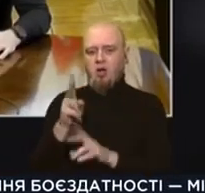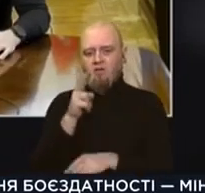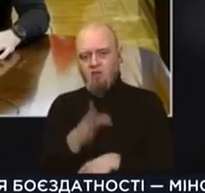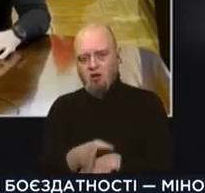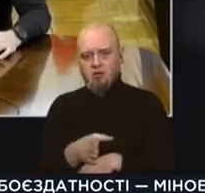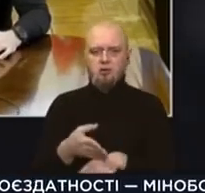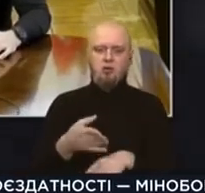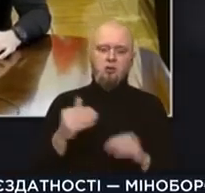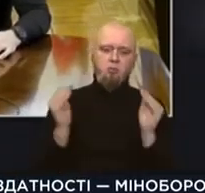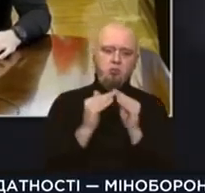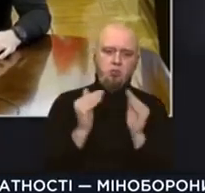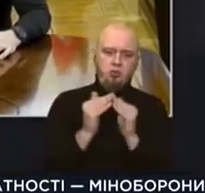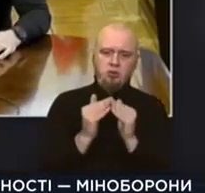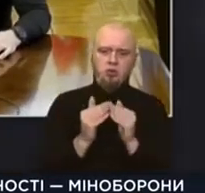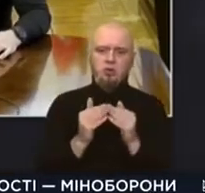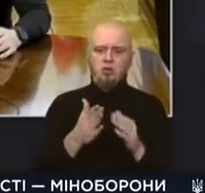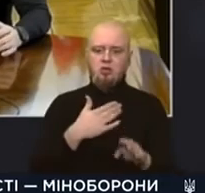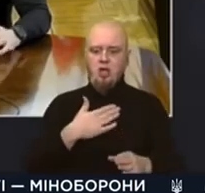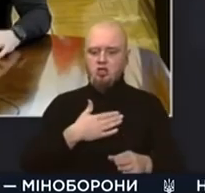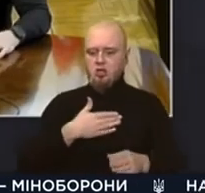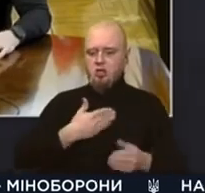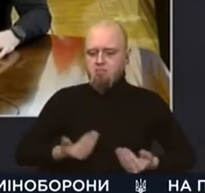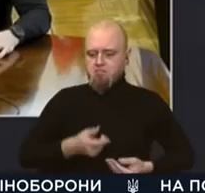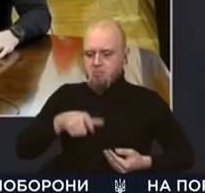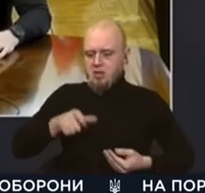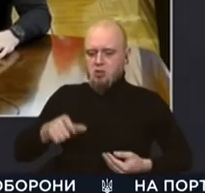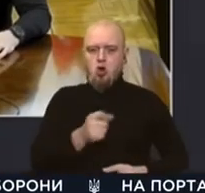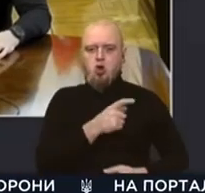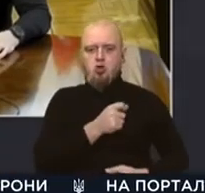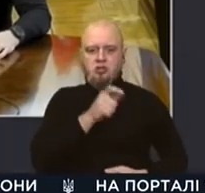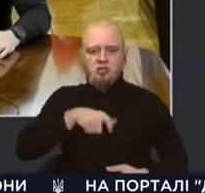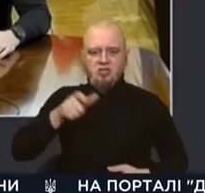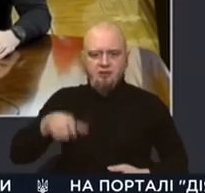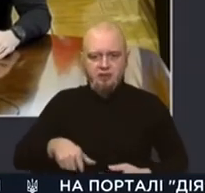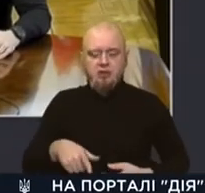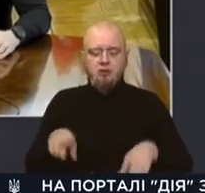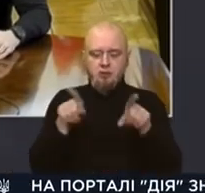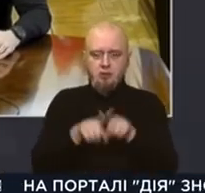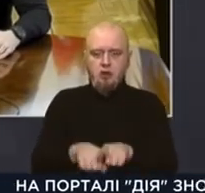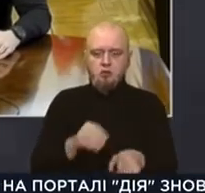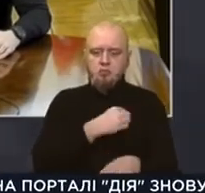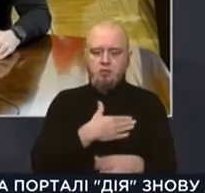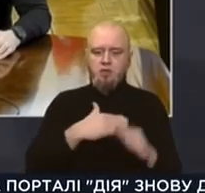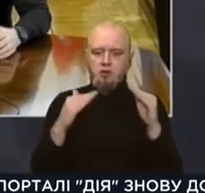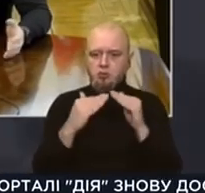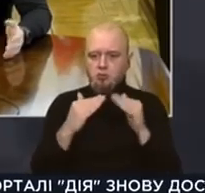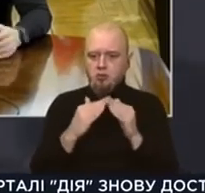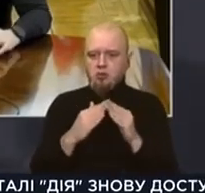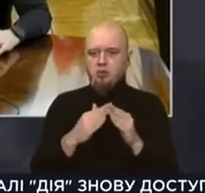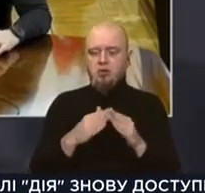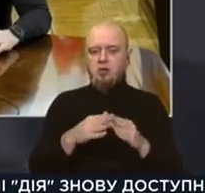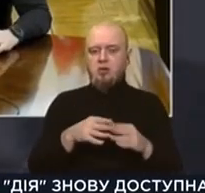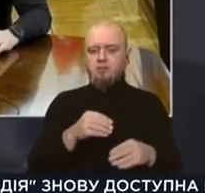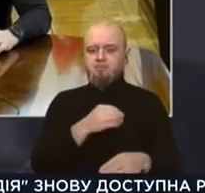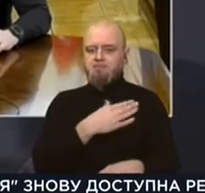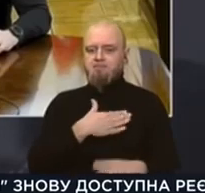квартири, будинках наших мешканців, одеситів. Також приватні будинки, частні